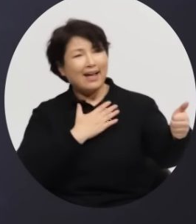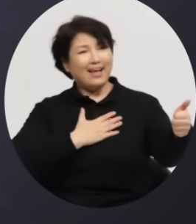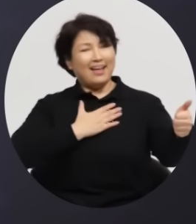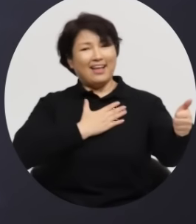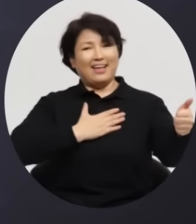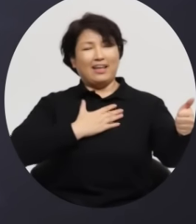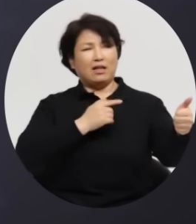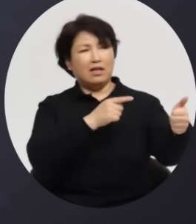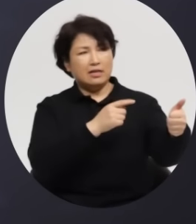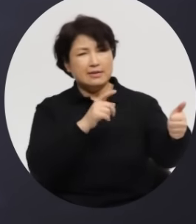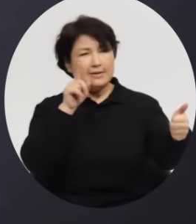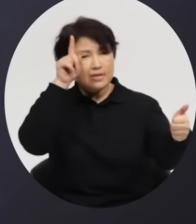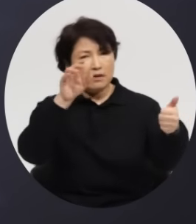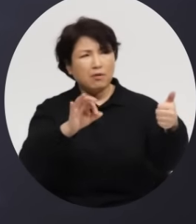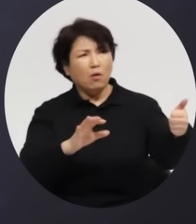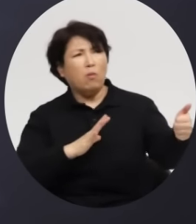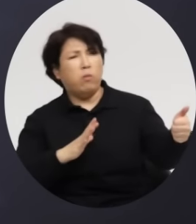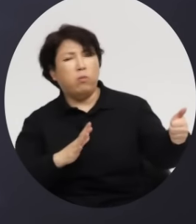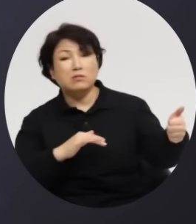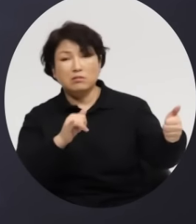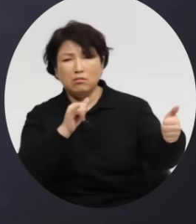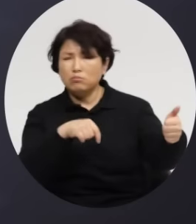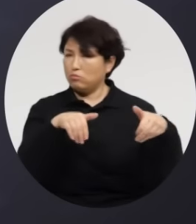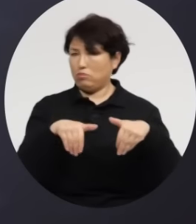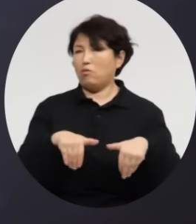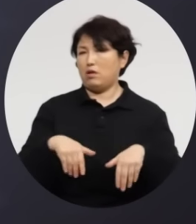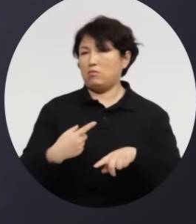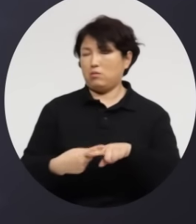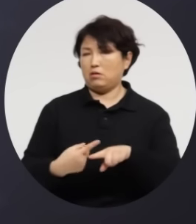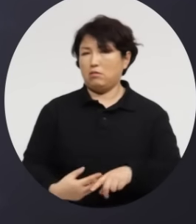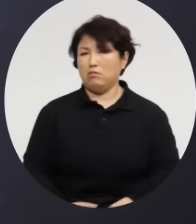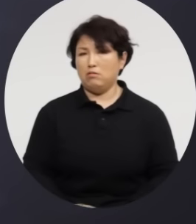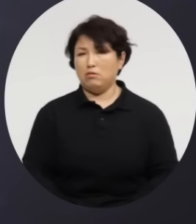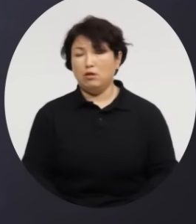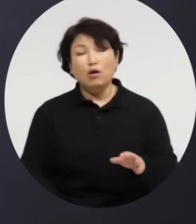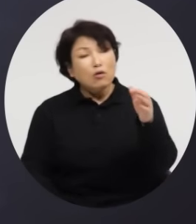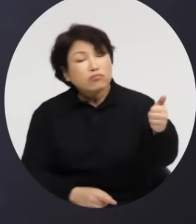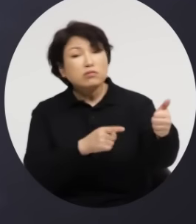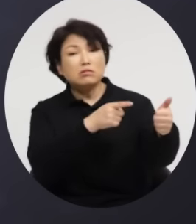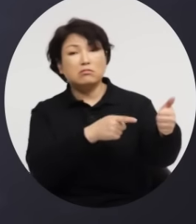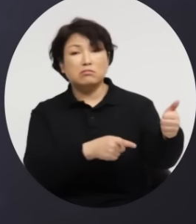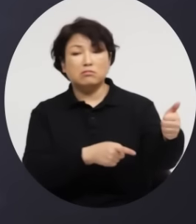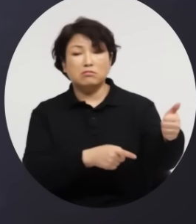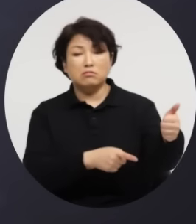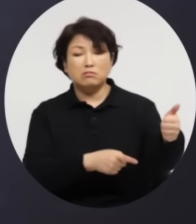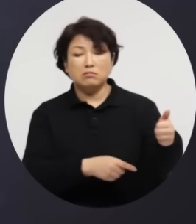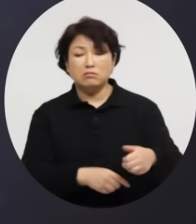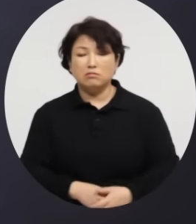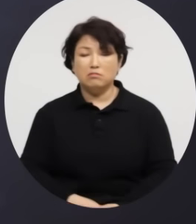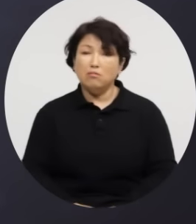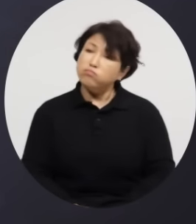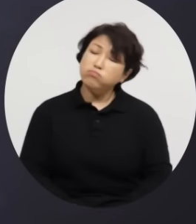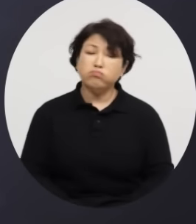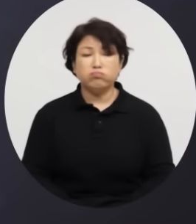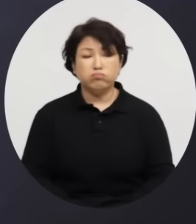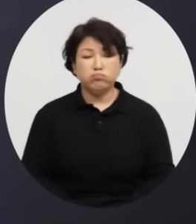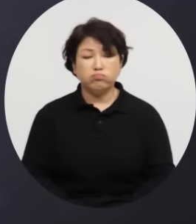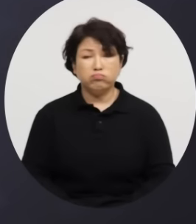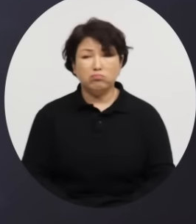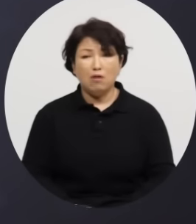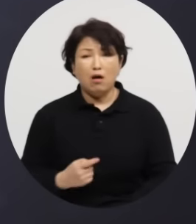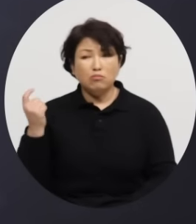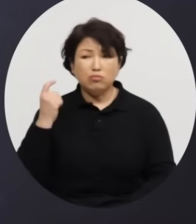두려움을 느끼잖아요. 이건 노예라는 거예요. 주인은 어떠냐? 뭐 조금 나쁜 소리 들어도 그거 별로 구애를